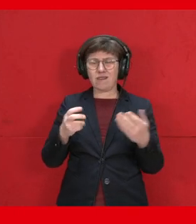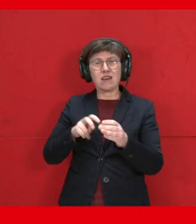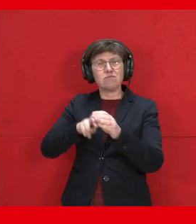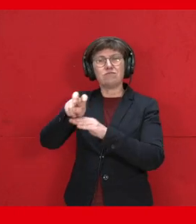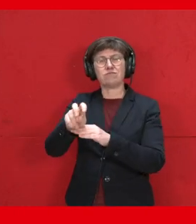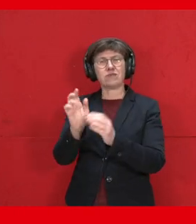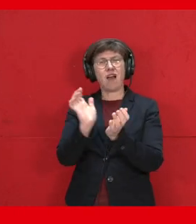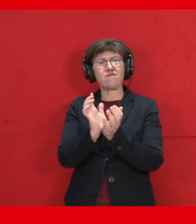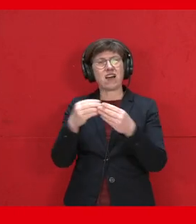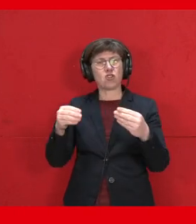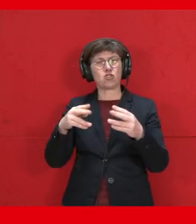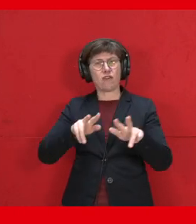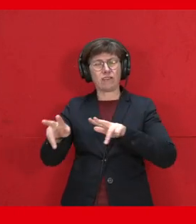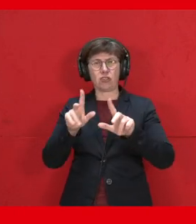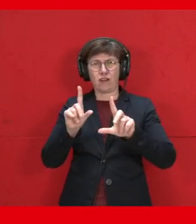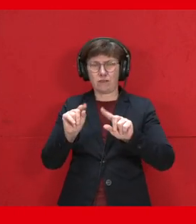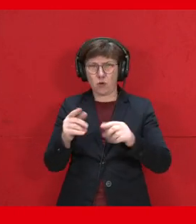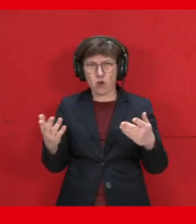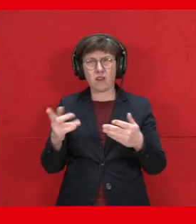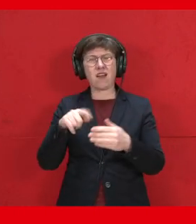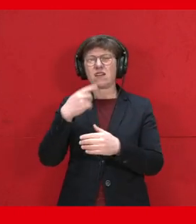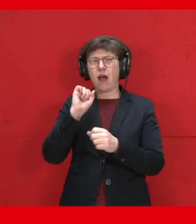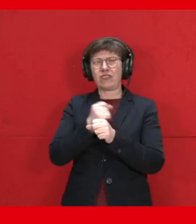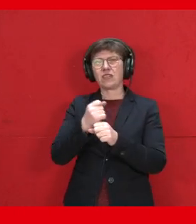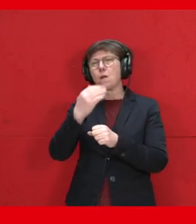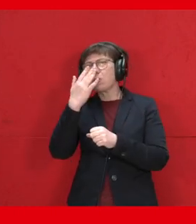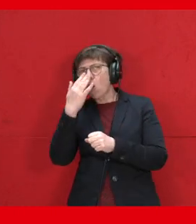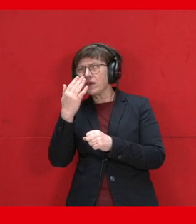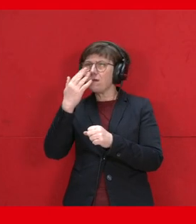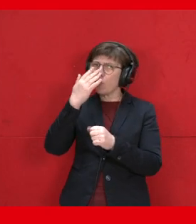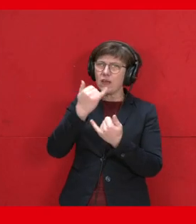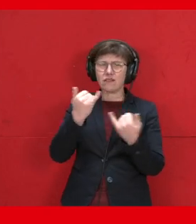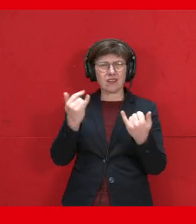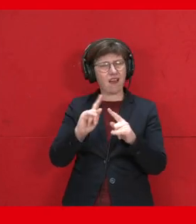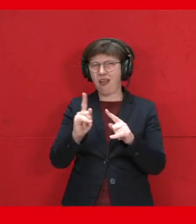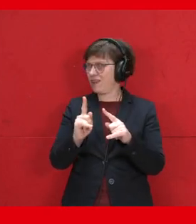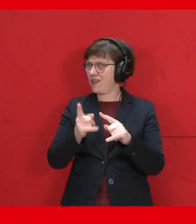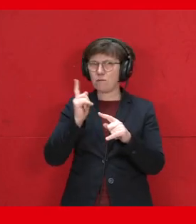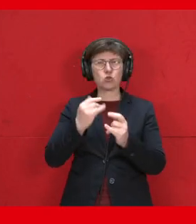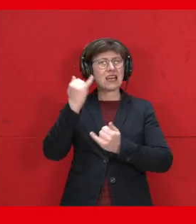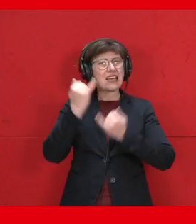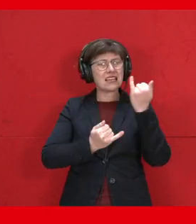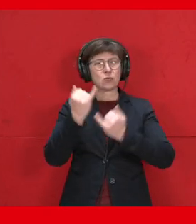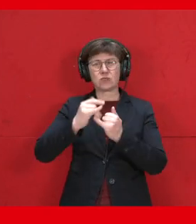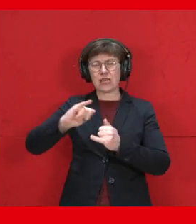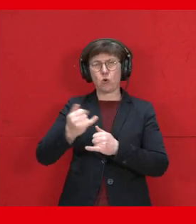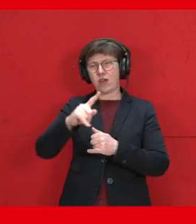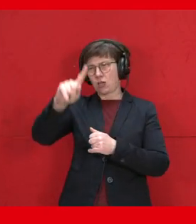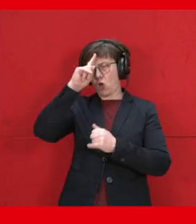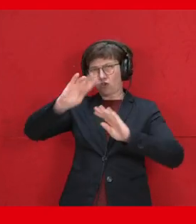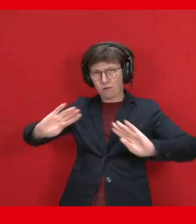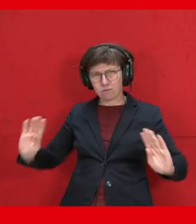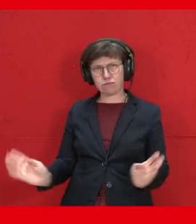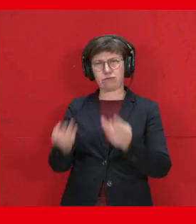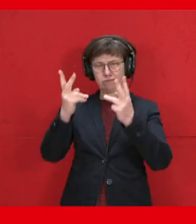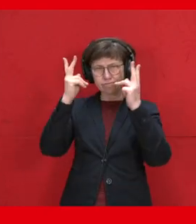die Wasserstoffwirtschaft heißt, dass wir keine Versuche mehr machen, sondern dass wir ein großes industrielles Projekt für Deutschland anschieben, das